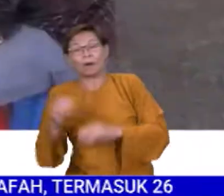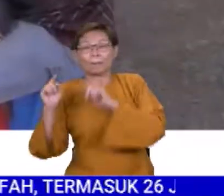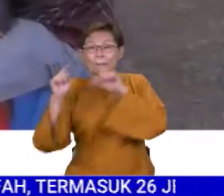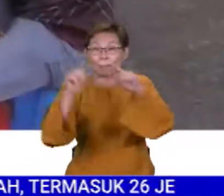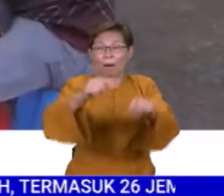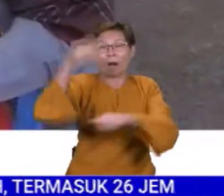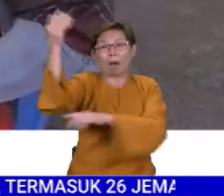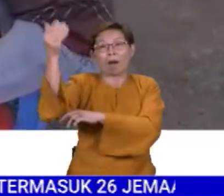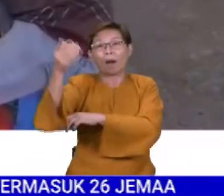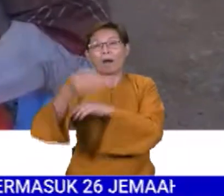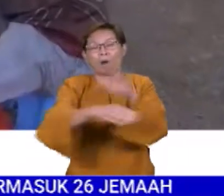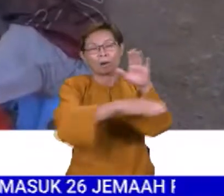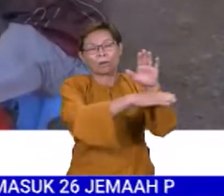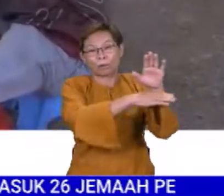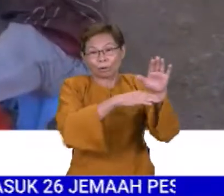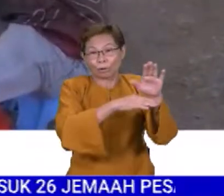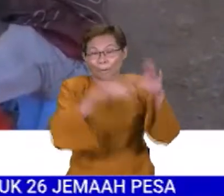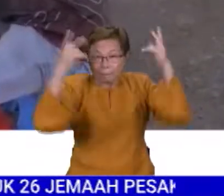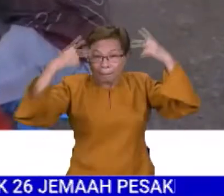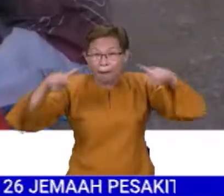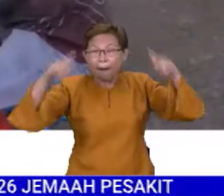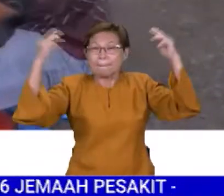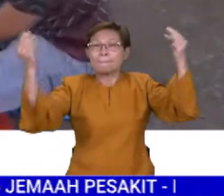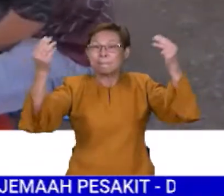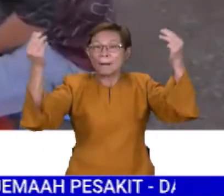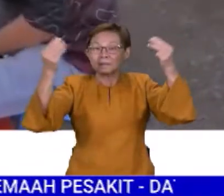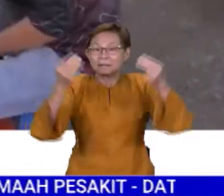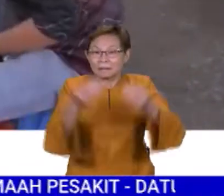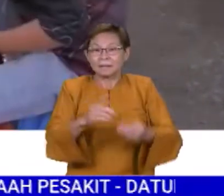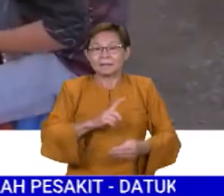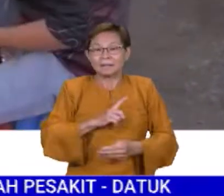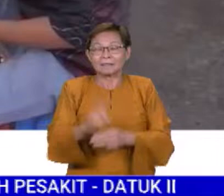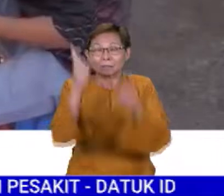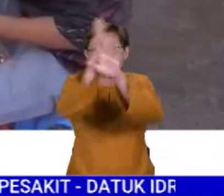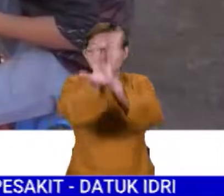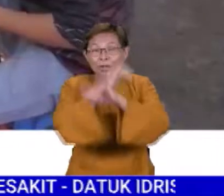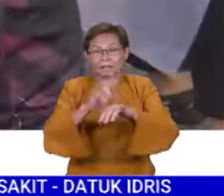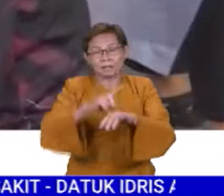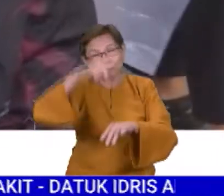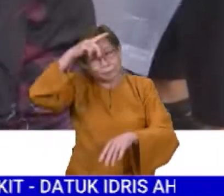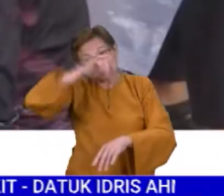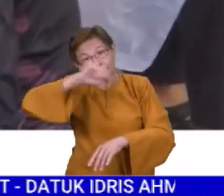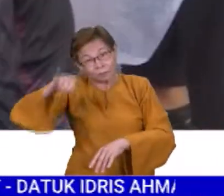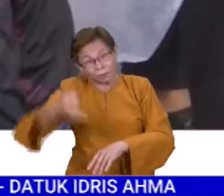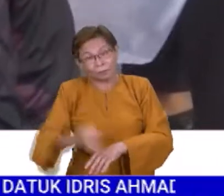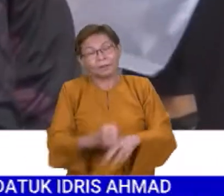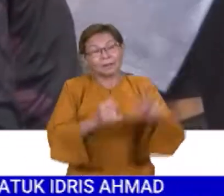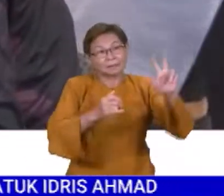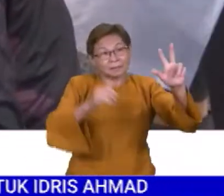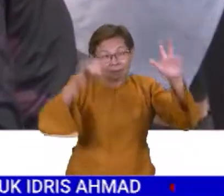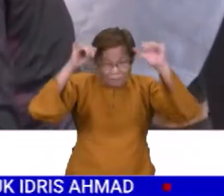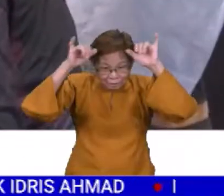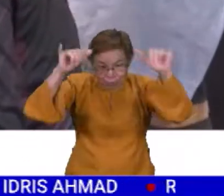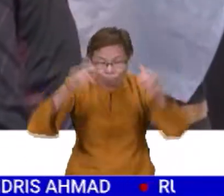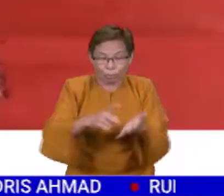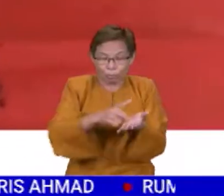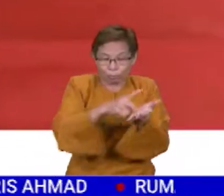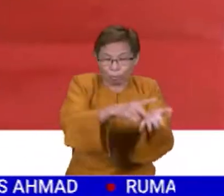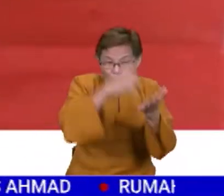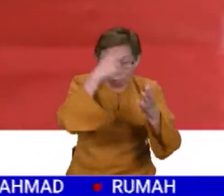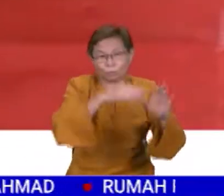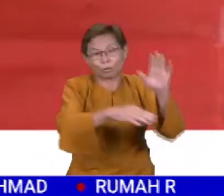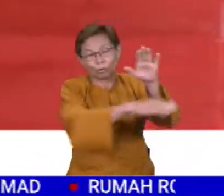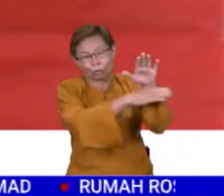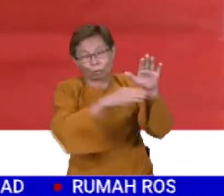menghadiri korban perdana Majlis Islam Sarawak di perkarangan dewan hikmah petrajaya tiga ekor lembut ditumbangkan untuk